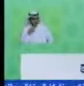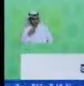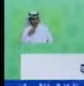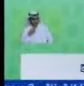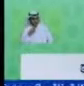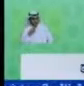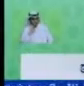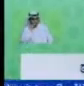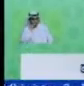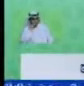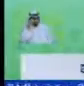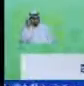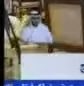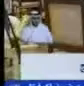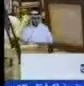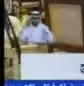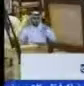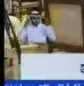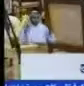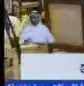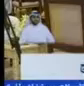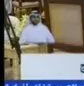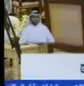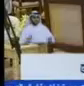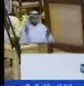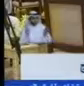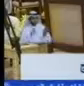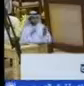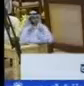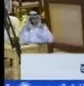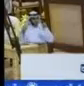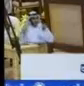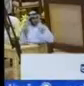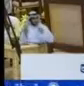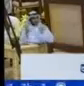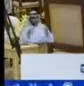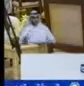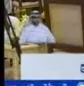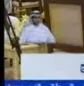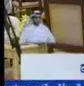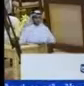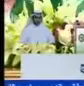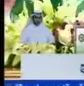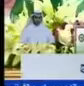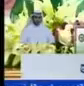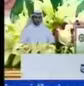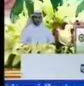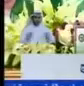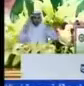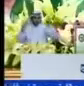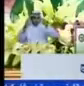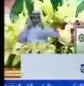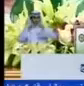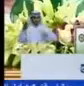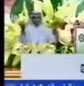يكون هناك خبراء برلمانيين في دول مجلس التعاون. يأتي اجتماع اللجنة